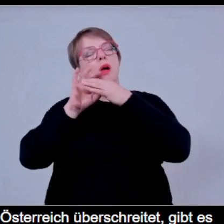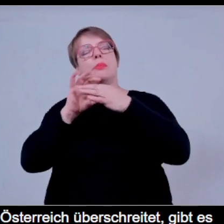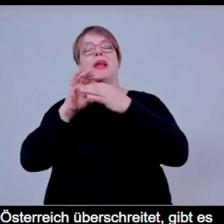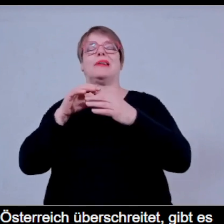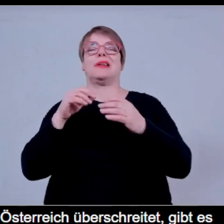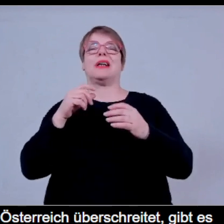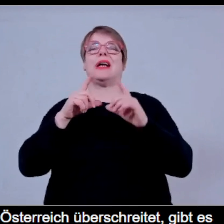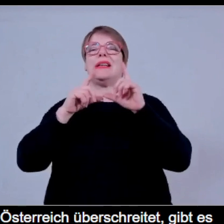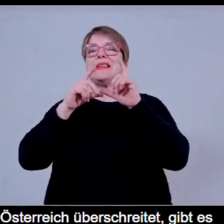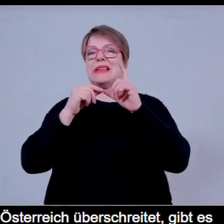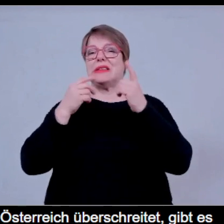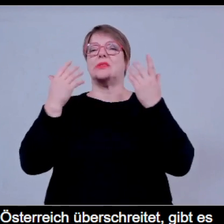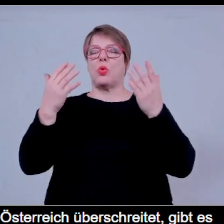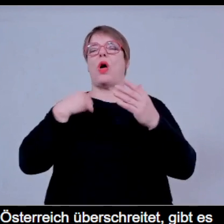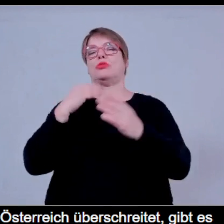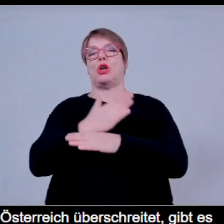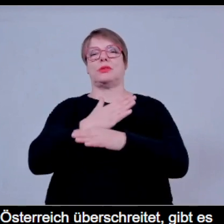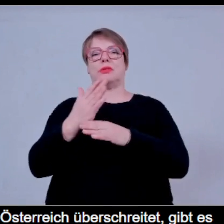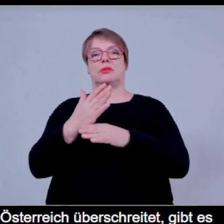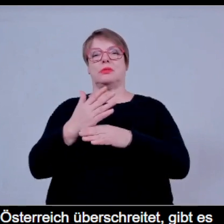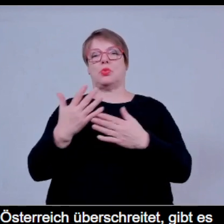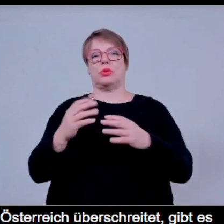auch so umsetzt.